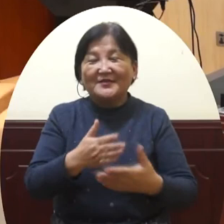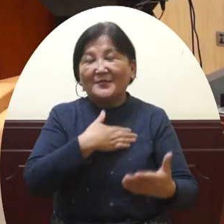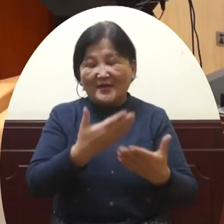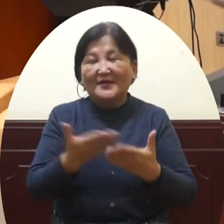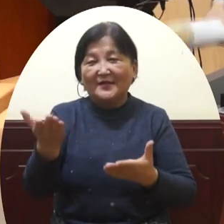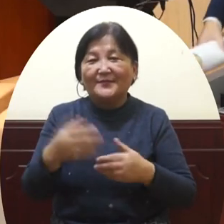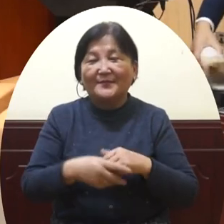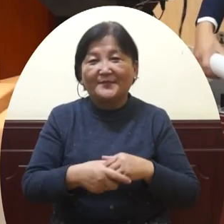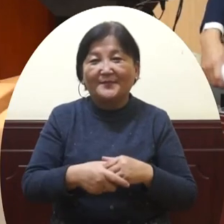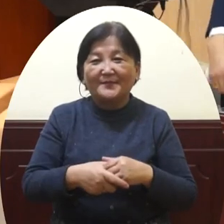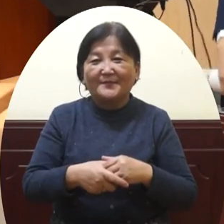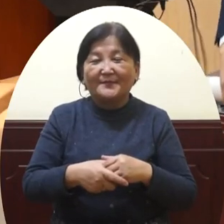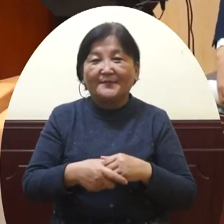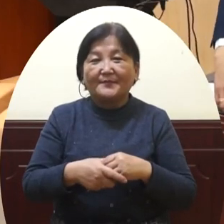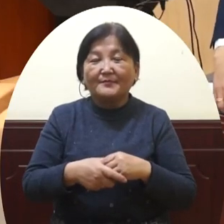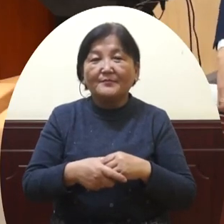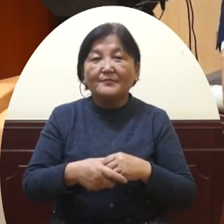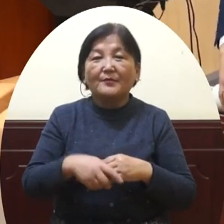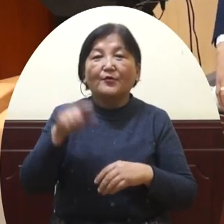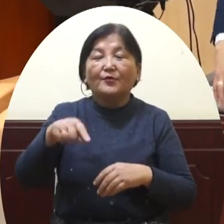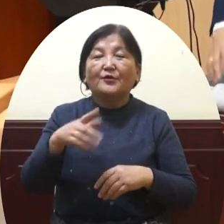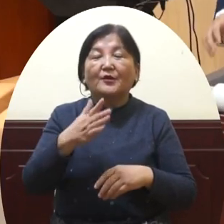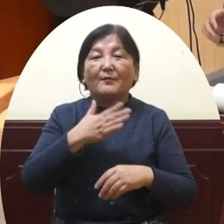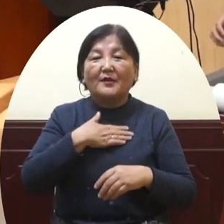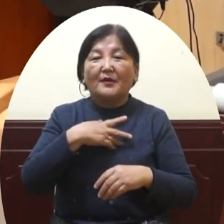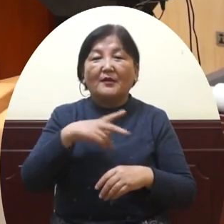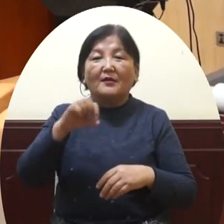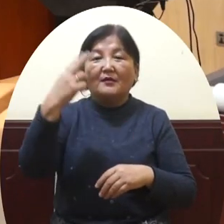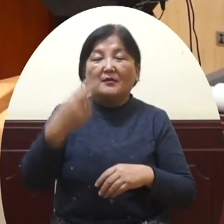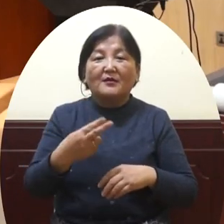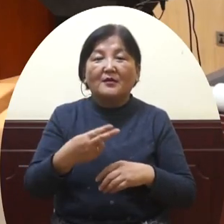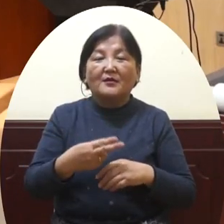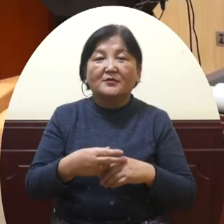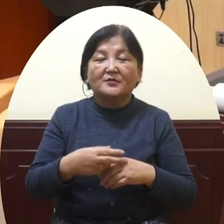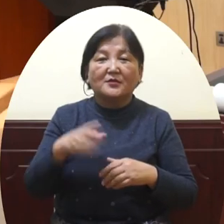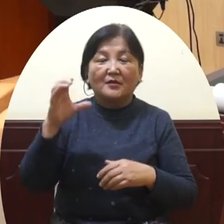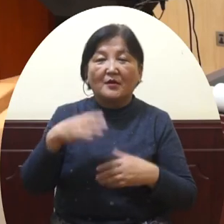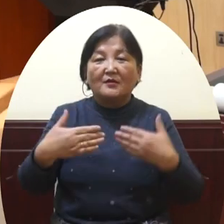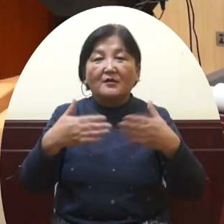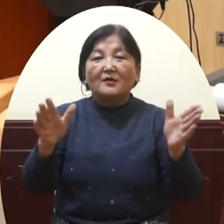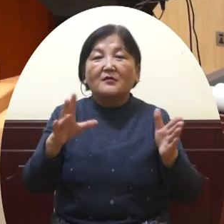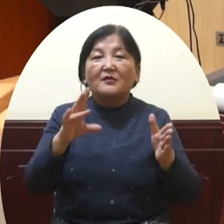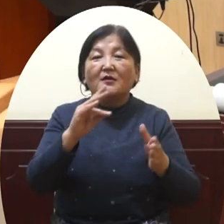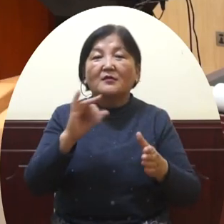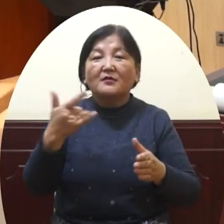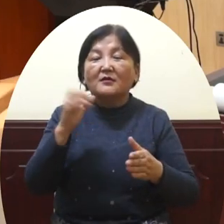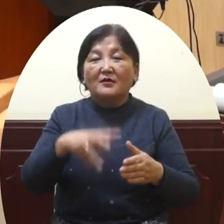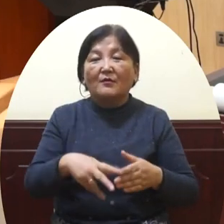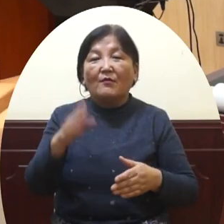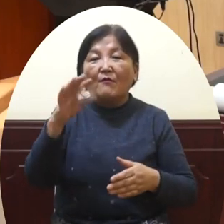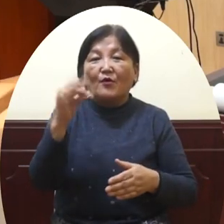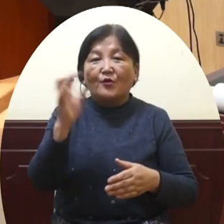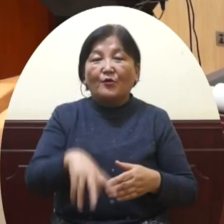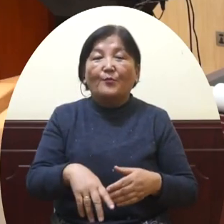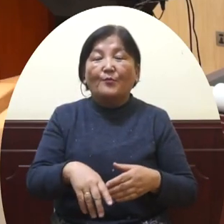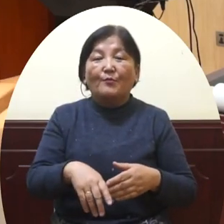За баярлалаа. За тэгвэл нэг өнөөдрийн манай анхны эдийн хэлэлцээ бас уламжлалтаар нийтийн нэгэн форум аа ингэж бичлэг хийгээ. Хүм